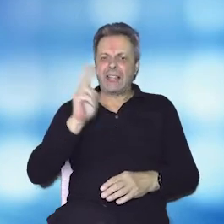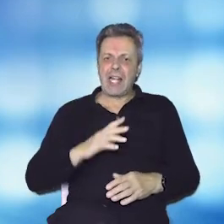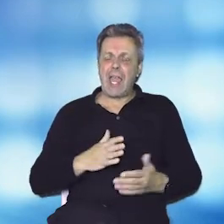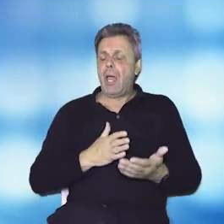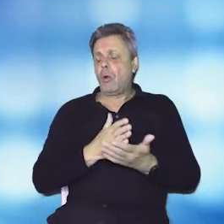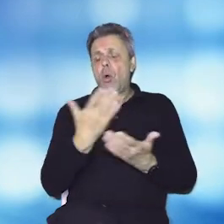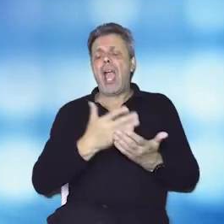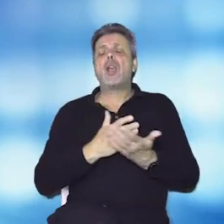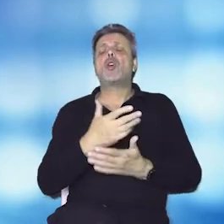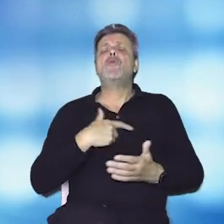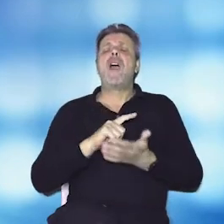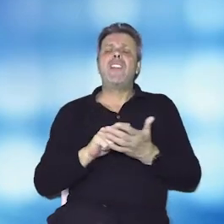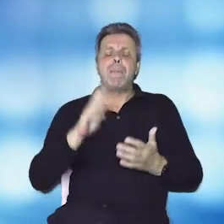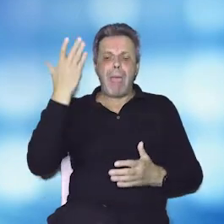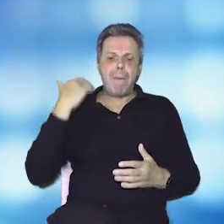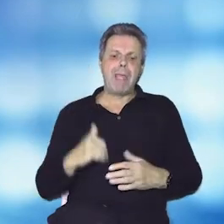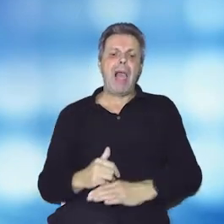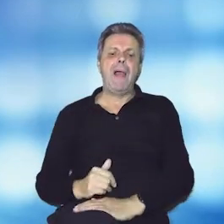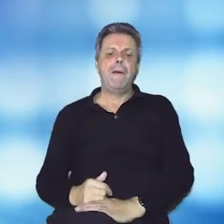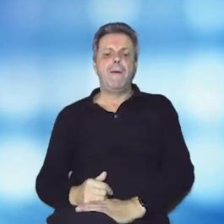svoje vrijeme bila izuzetno